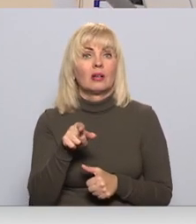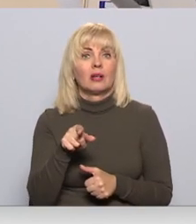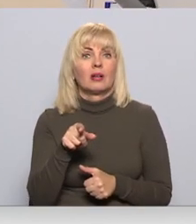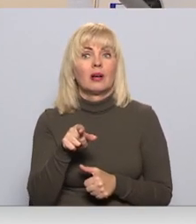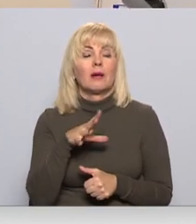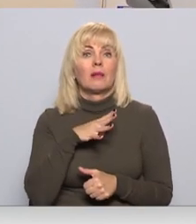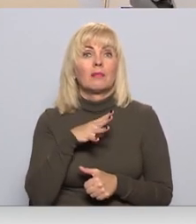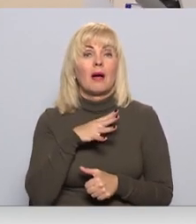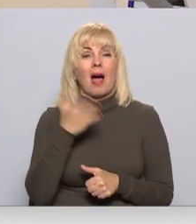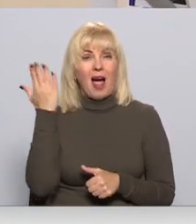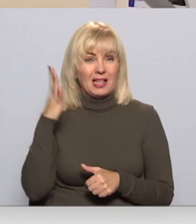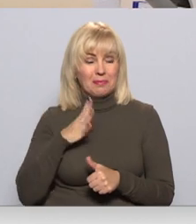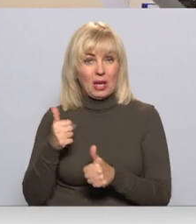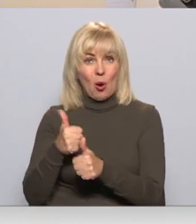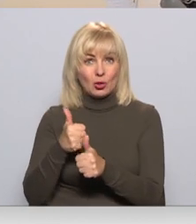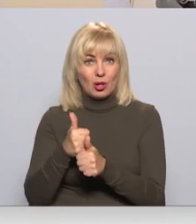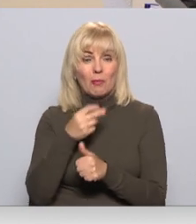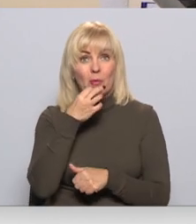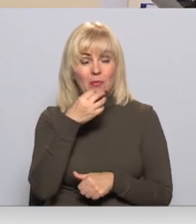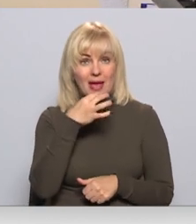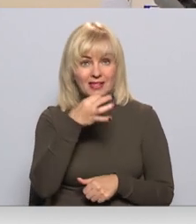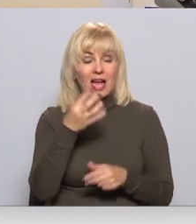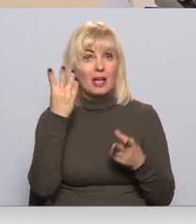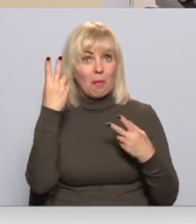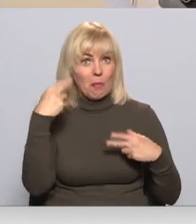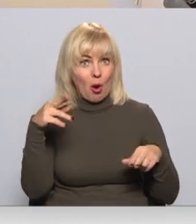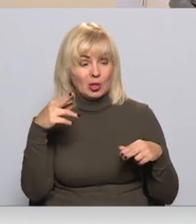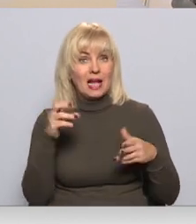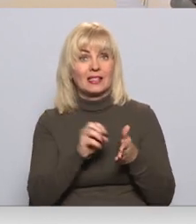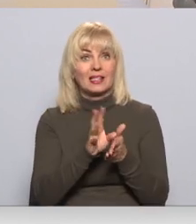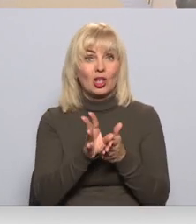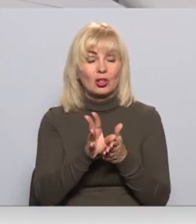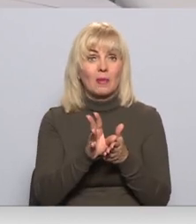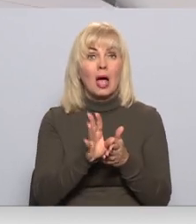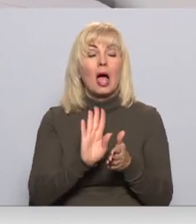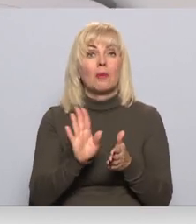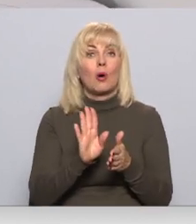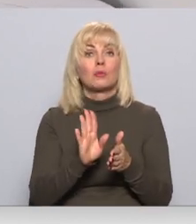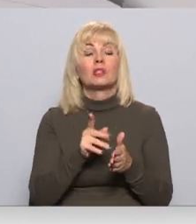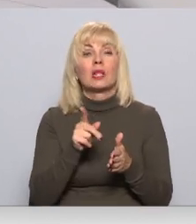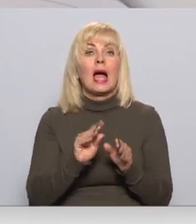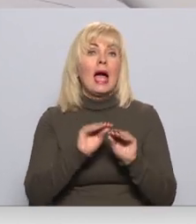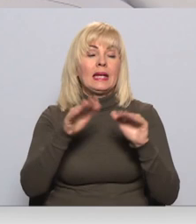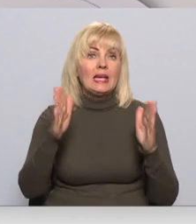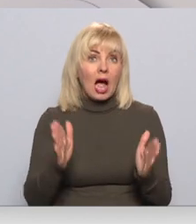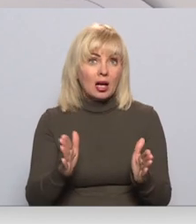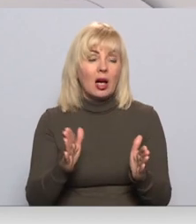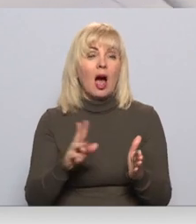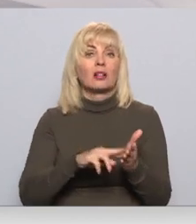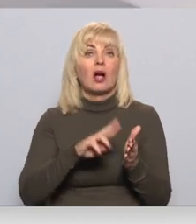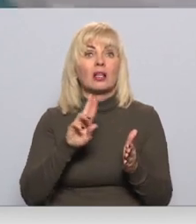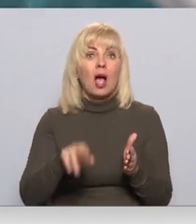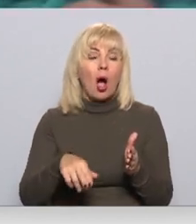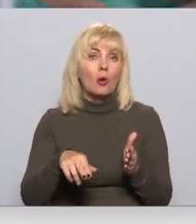bija, kamēr mums bija asistents, mēs teicām, ka mums ir modernāka sistēma, ja mums ir balss vadība. Iekārta ļauj uzņemt arī